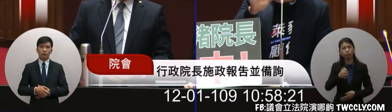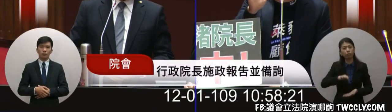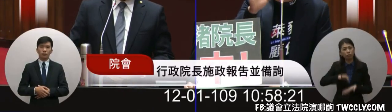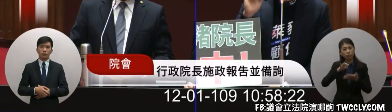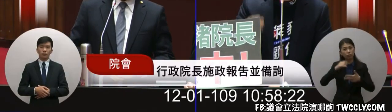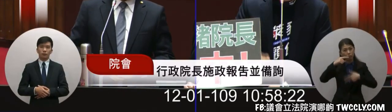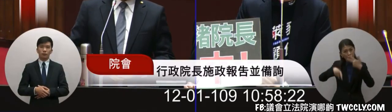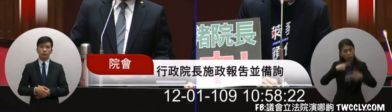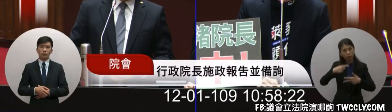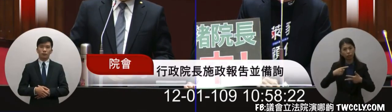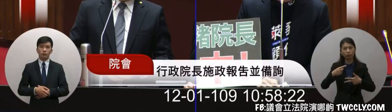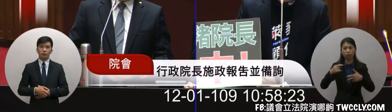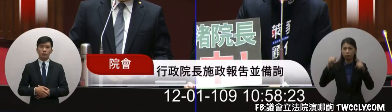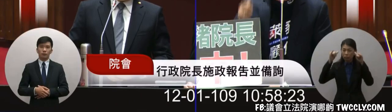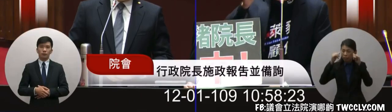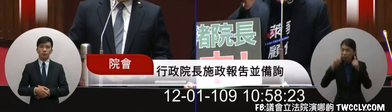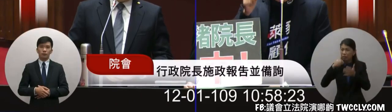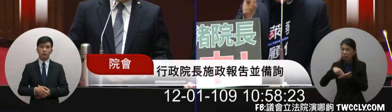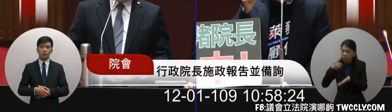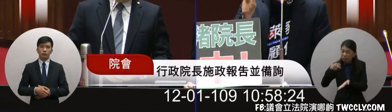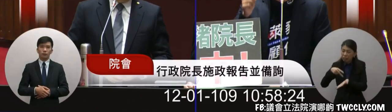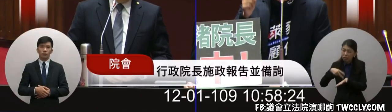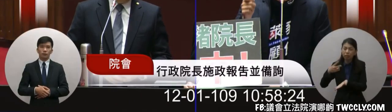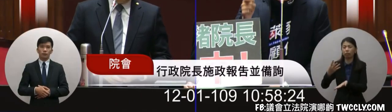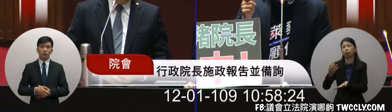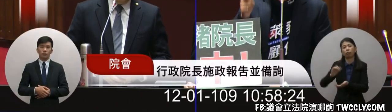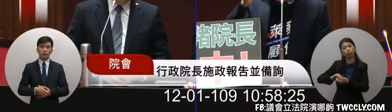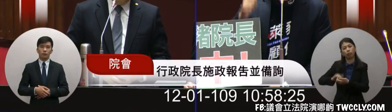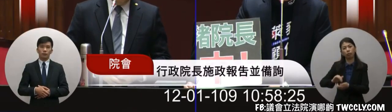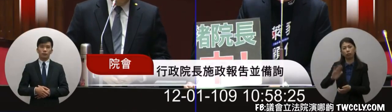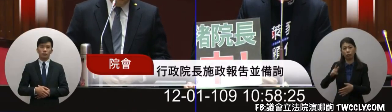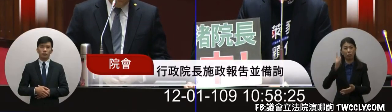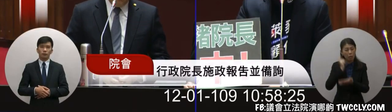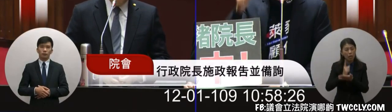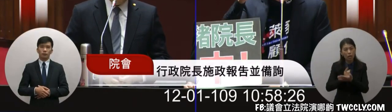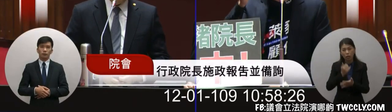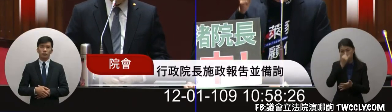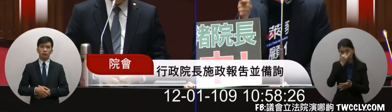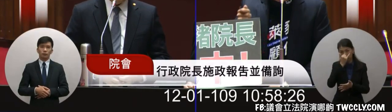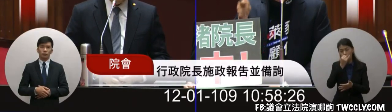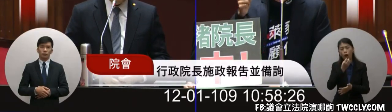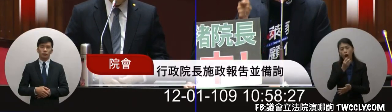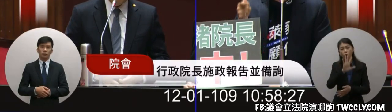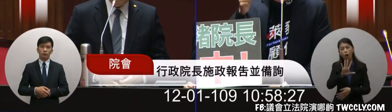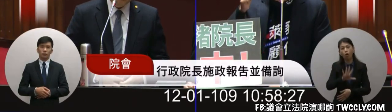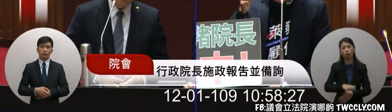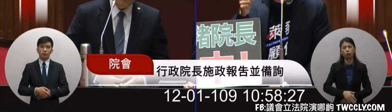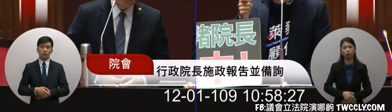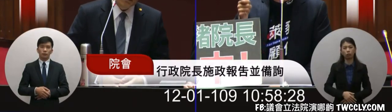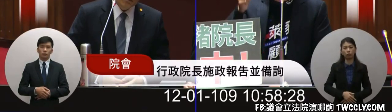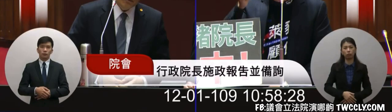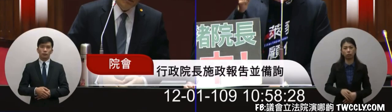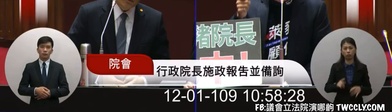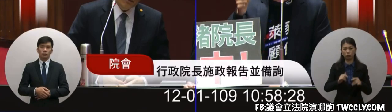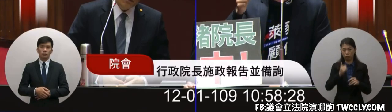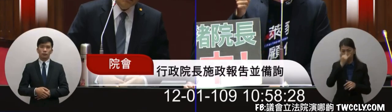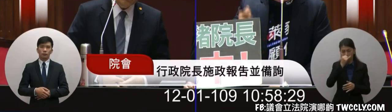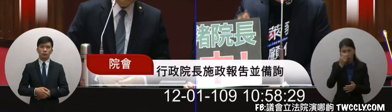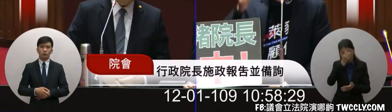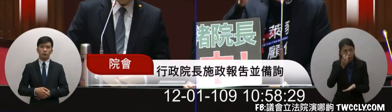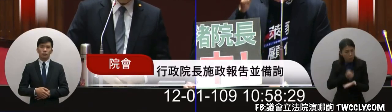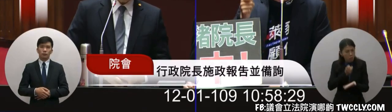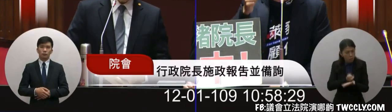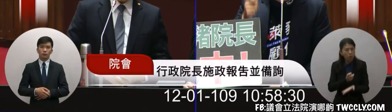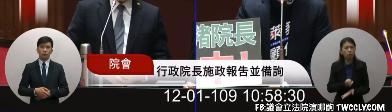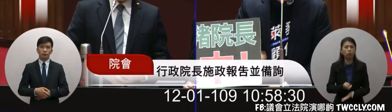个礼拜可能不一定吃得到一次牛肉，但是你天天都吃得到猪肉，所以我们对于猪肉的管控跟猪肉的